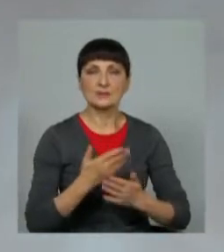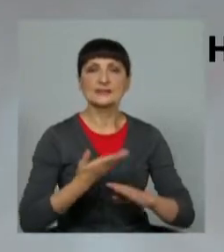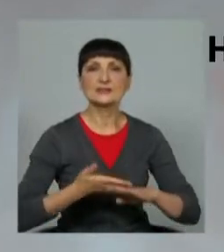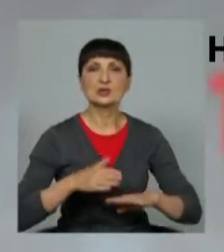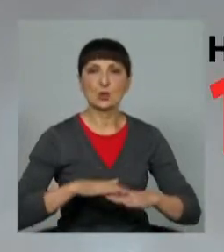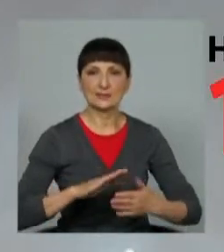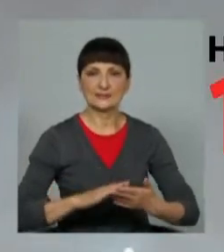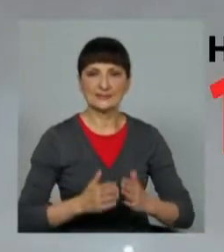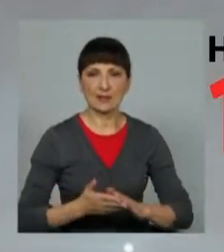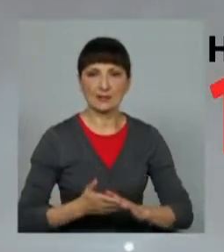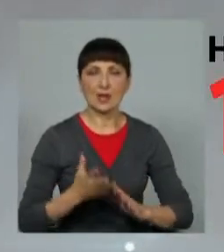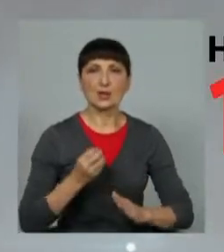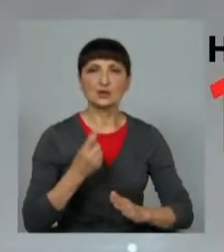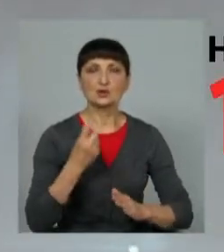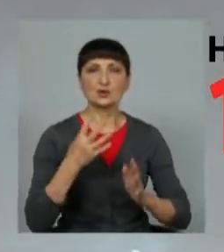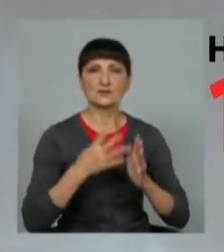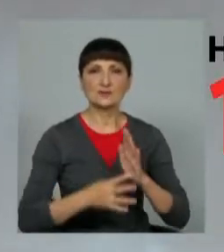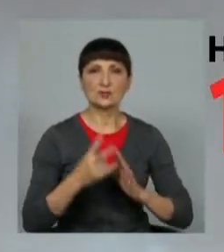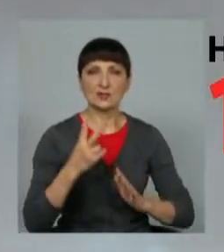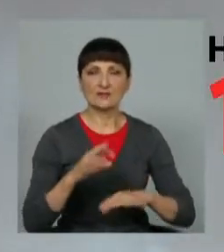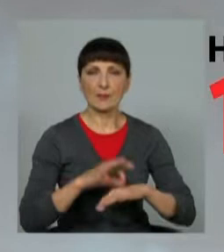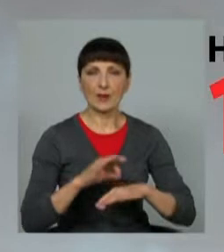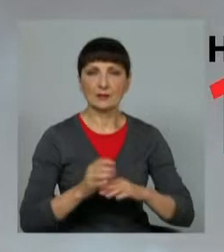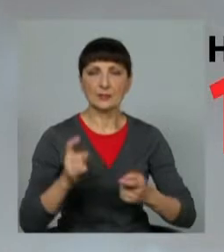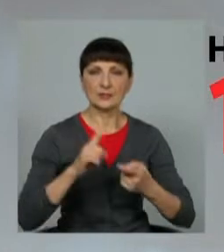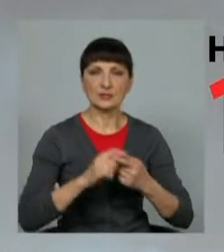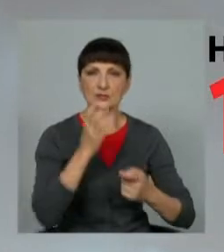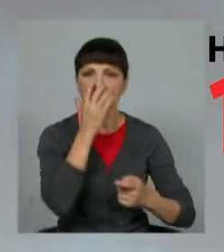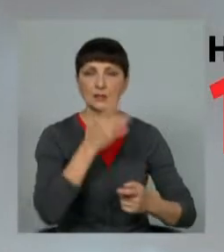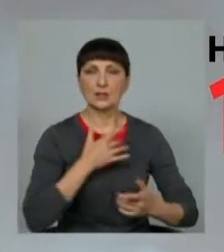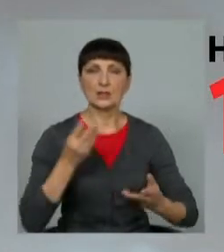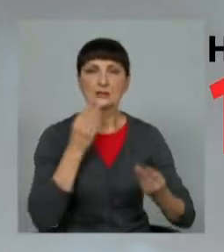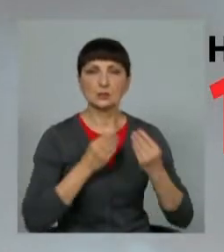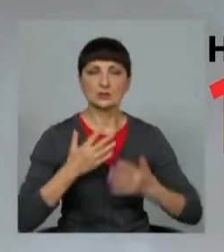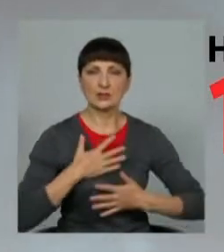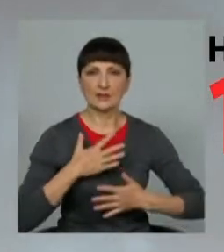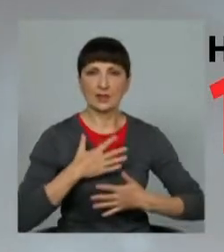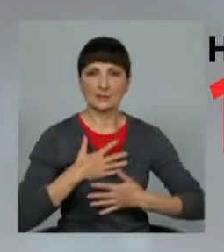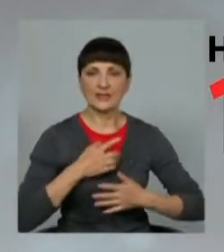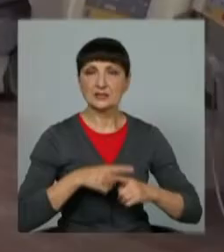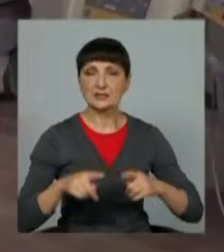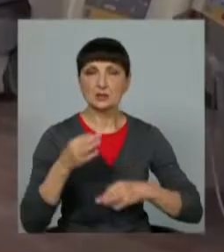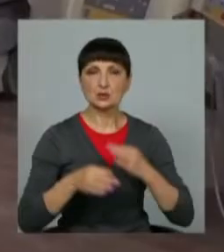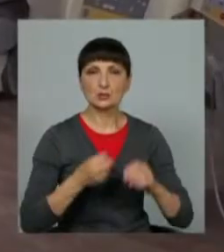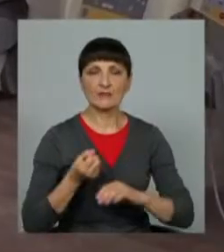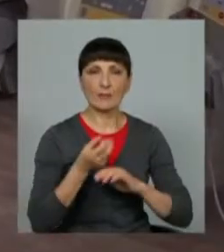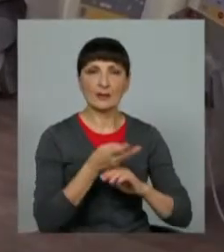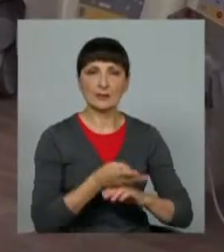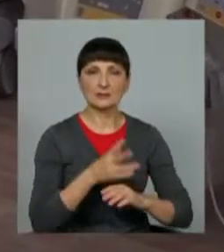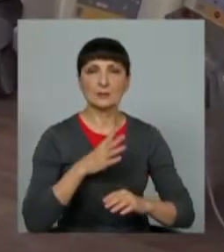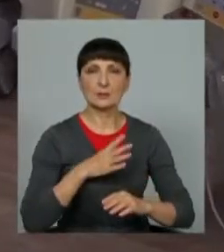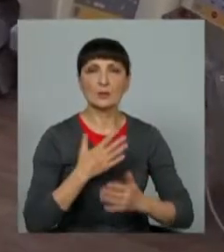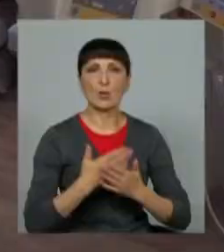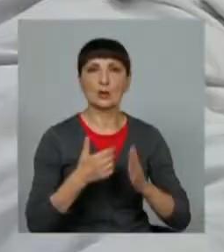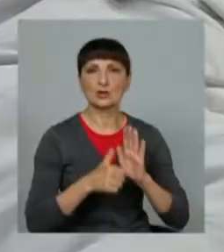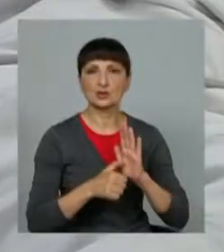тяжелом состоянии. Еще 192 больных подключены к аппаратам ИВЛ. За последние сутки в стационары Алматы поступило